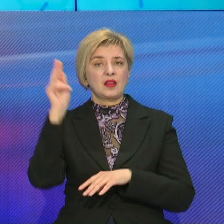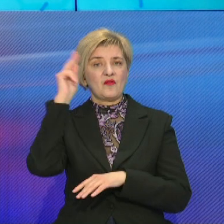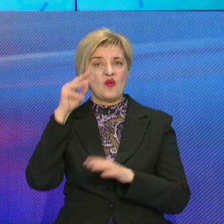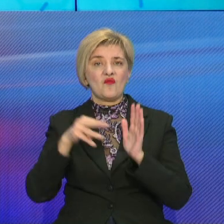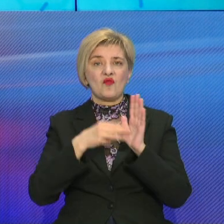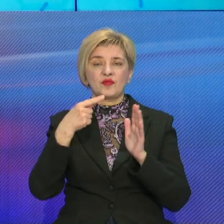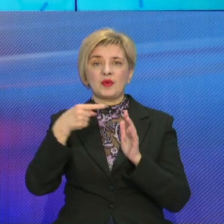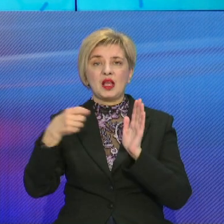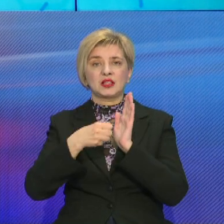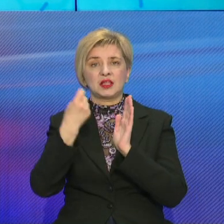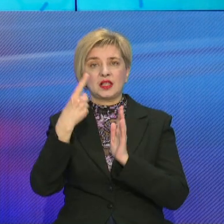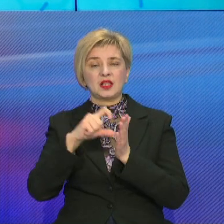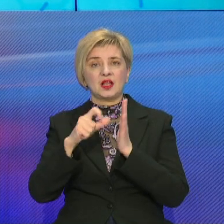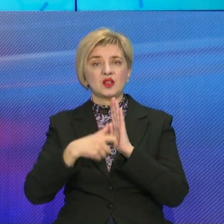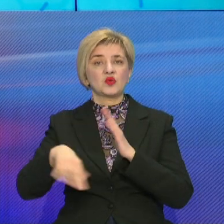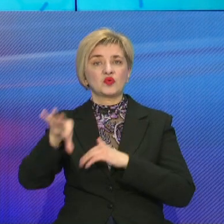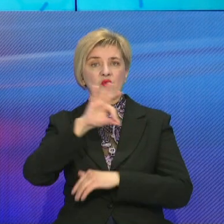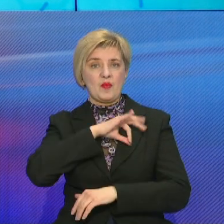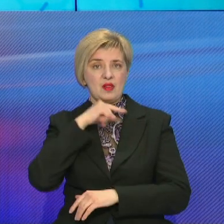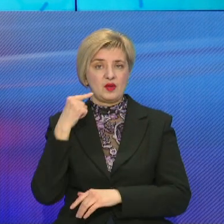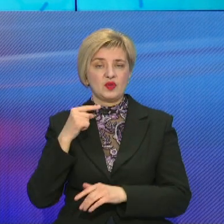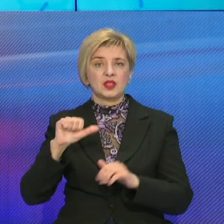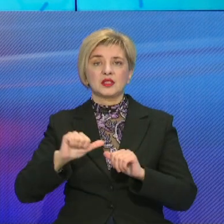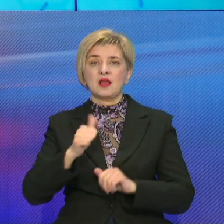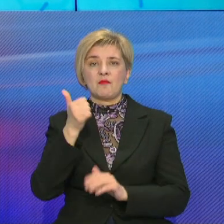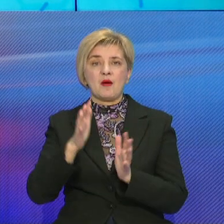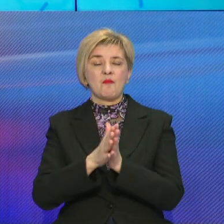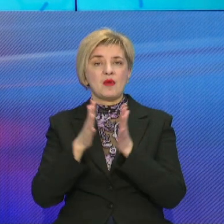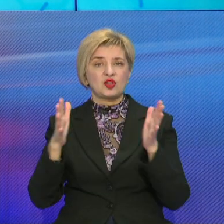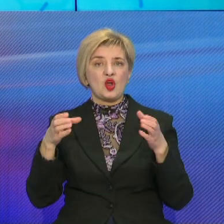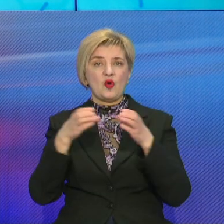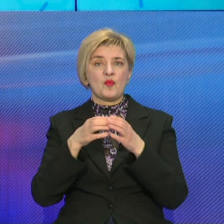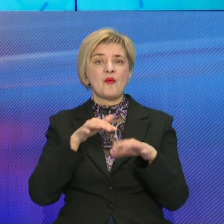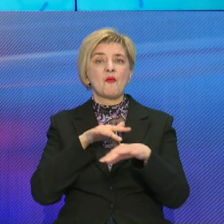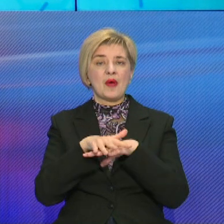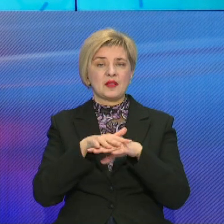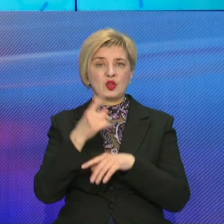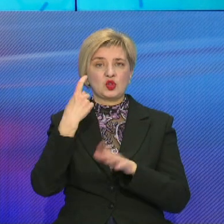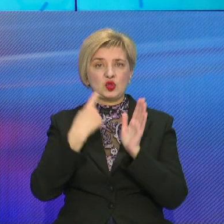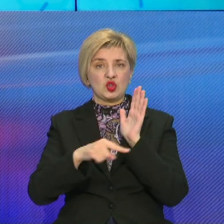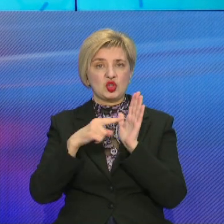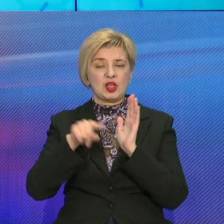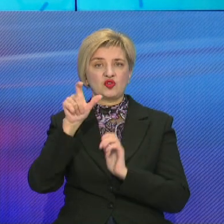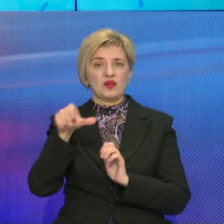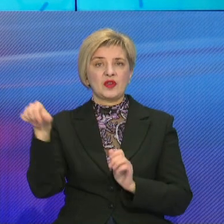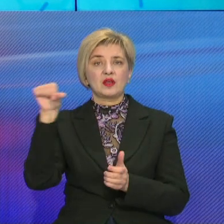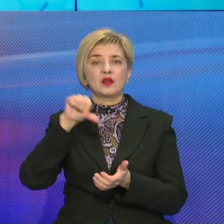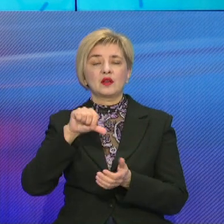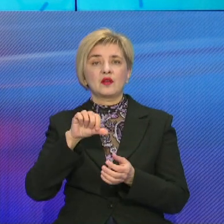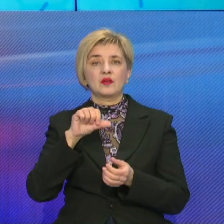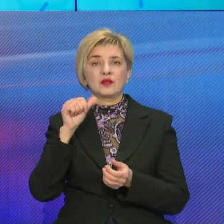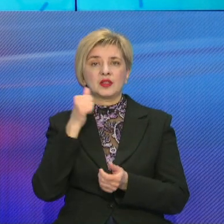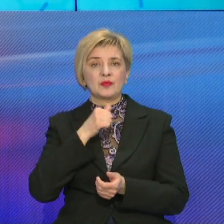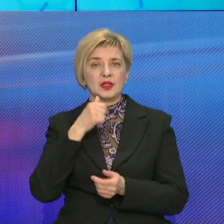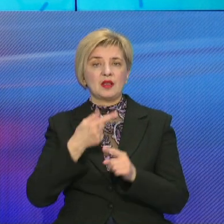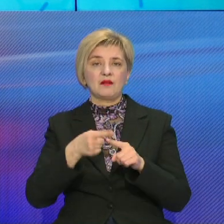8-11 классов из всей Беларуси. Самая шматлика команда у математиков – 160 человек. Выпробования по этому предмете